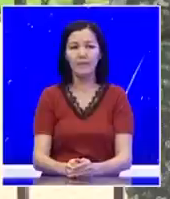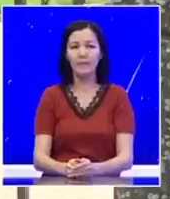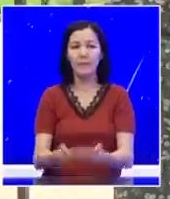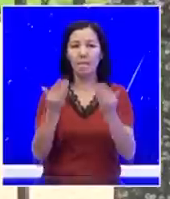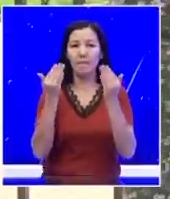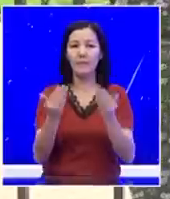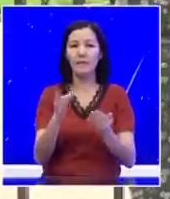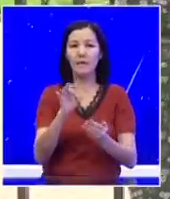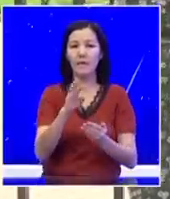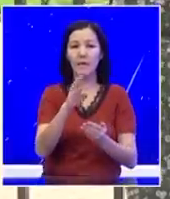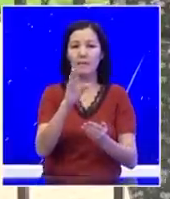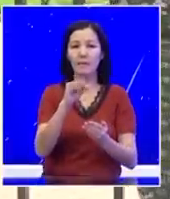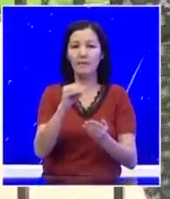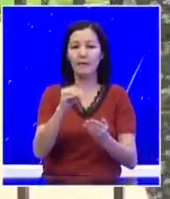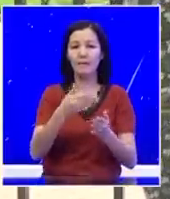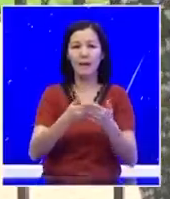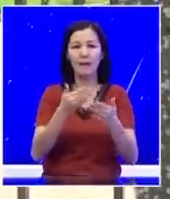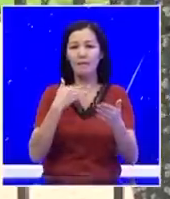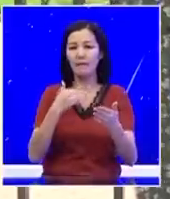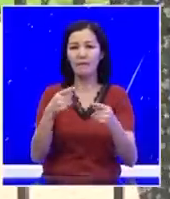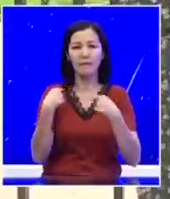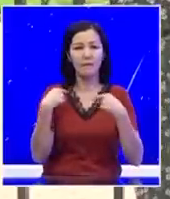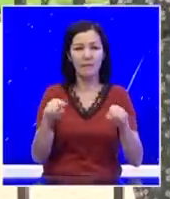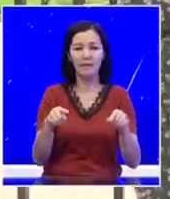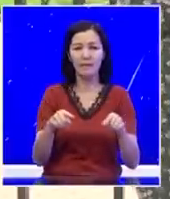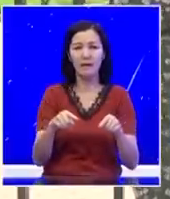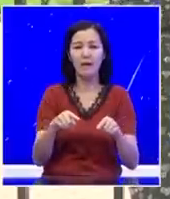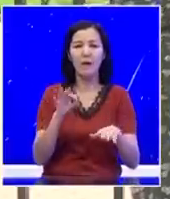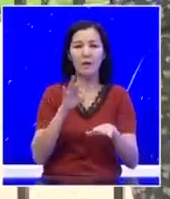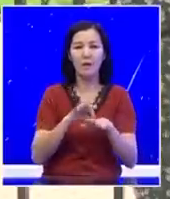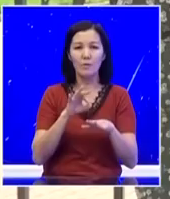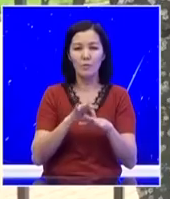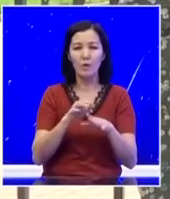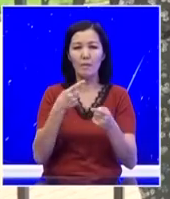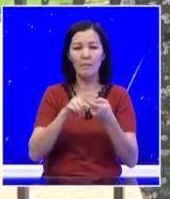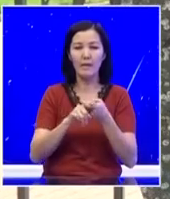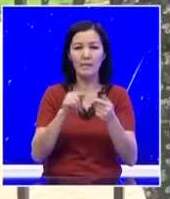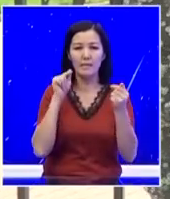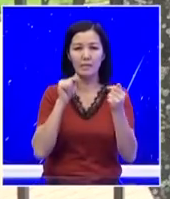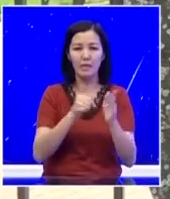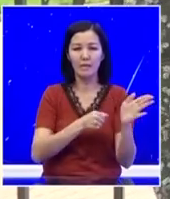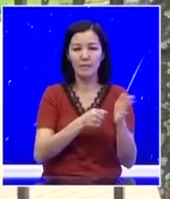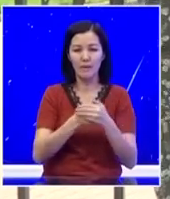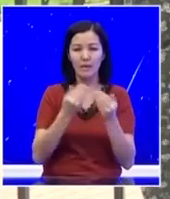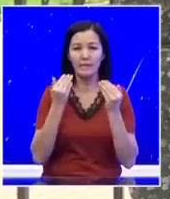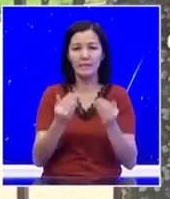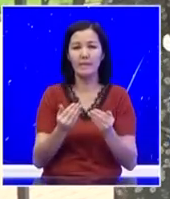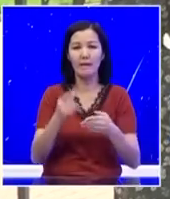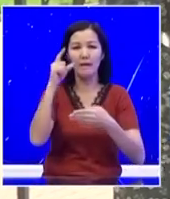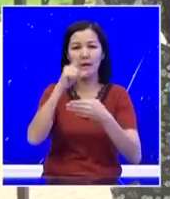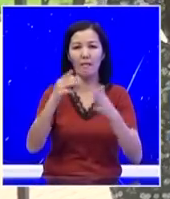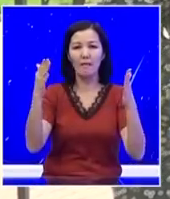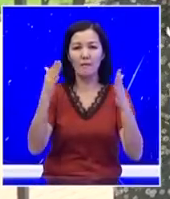Биыл Рамазан айы бұрынғыдан өзгере келді. Тәж вирусына орай жарияланған төтенше жағдаймен тұспа-тұс келді. Қазіргі таңда Алланың